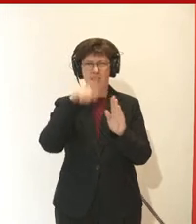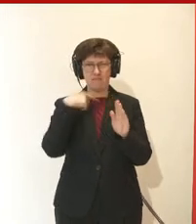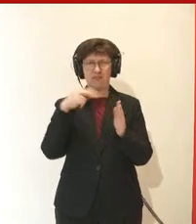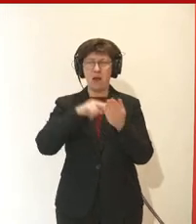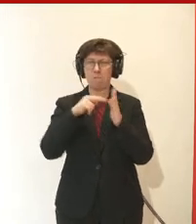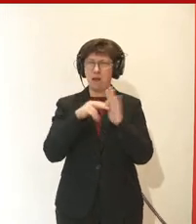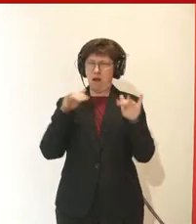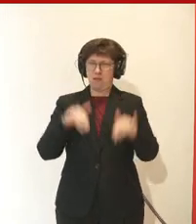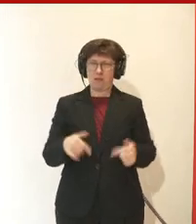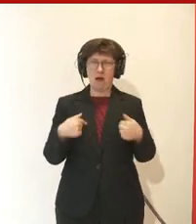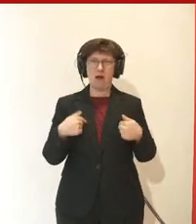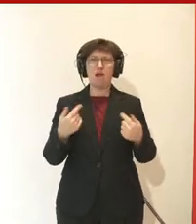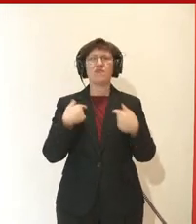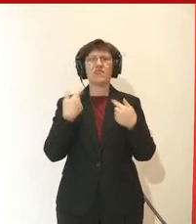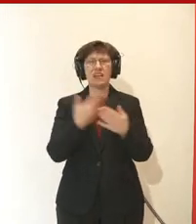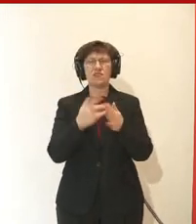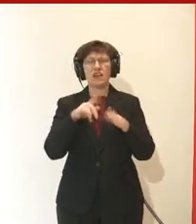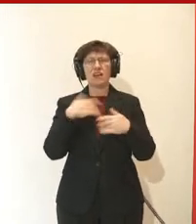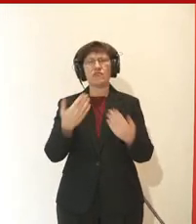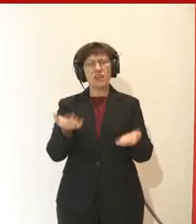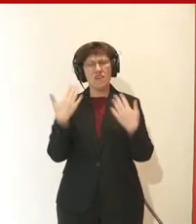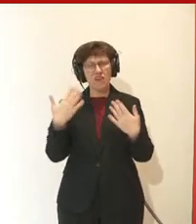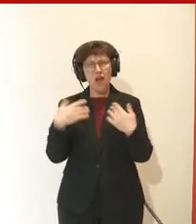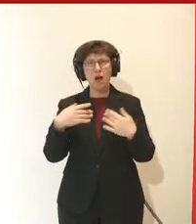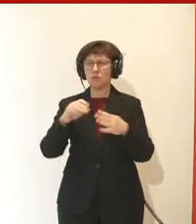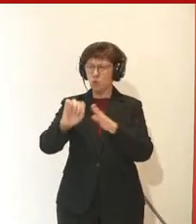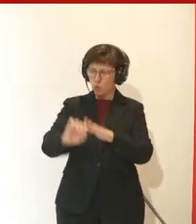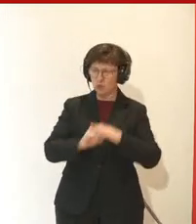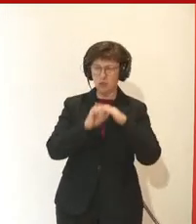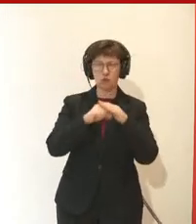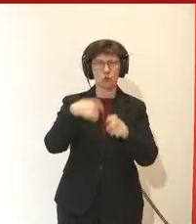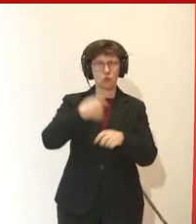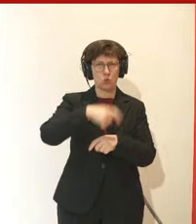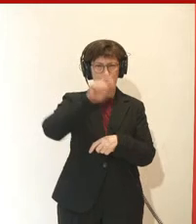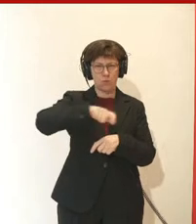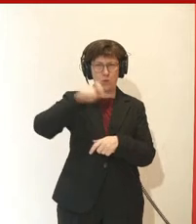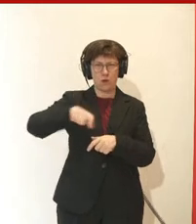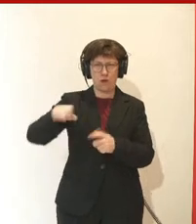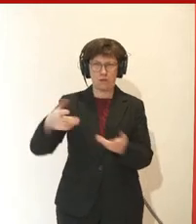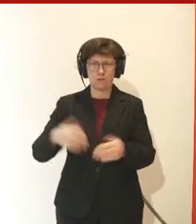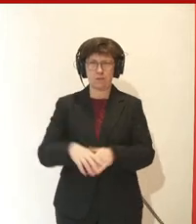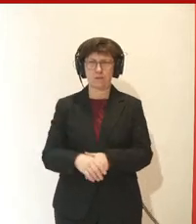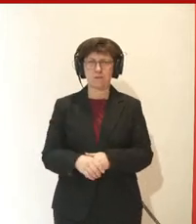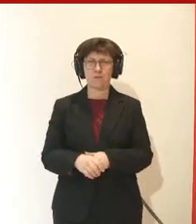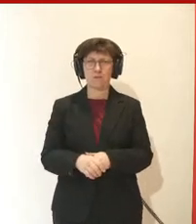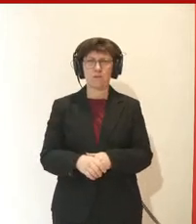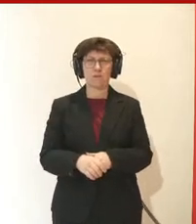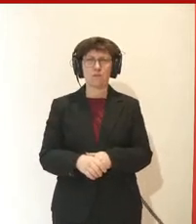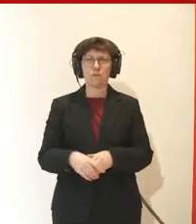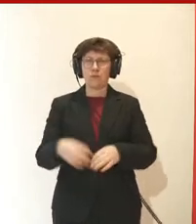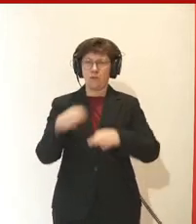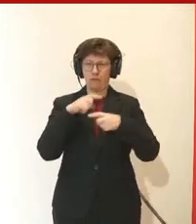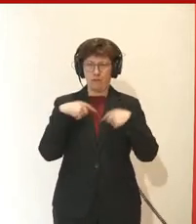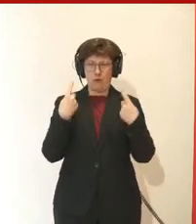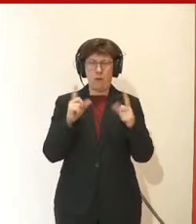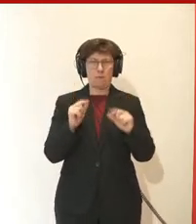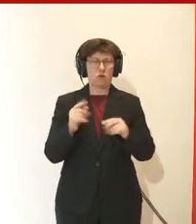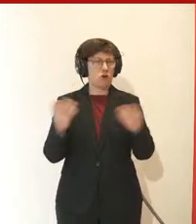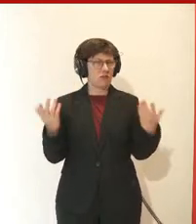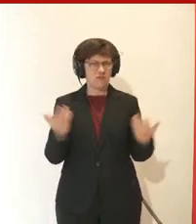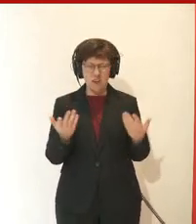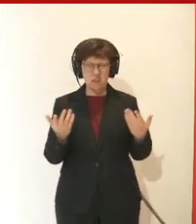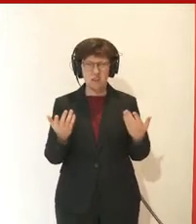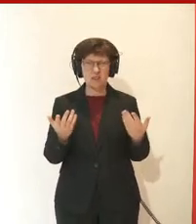plan und bewerben uns deshalb um die unterstützung der bürgerinnen und bürger für uns heißt das aber dass